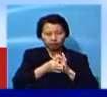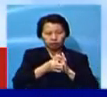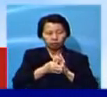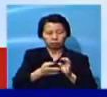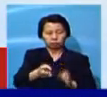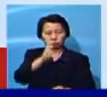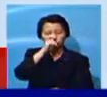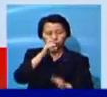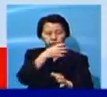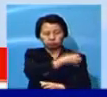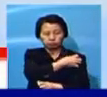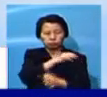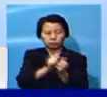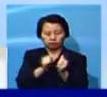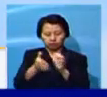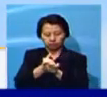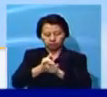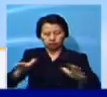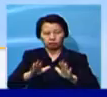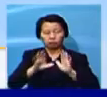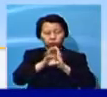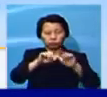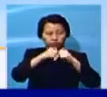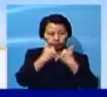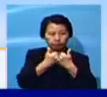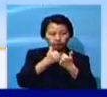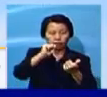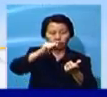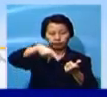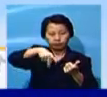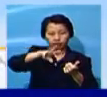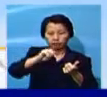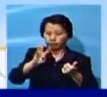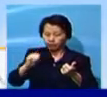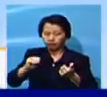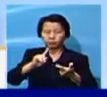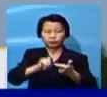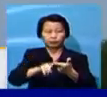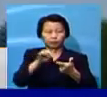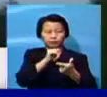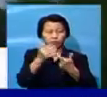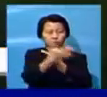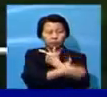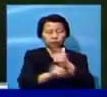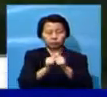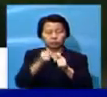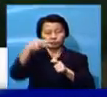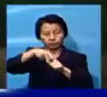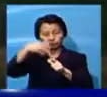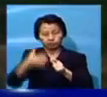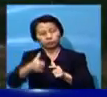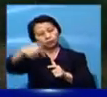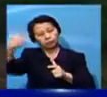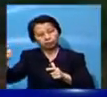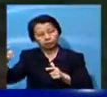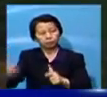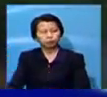penguatkuasaan dan keselamatan seperti agensi penguatkuasaan maritim Malaysia apmm dan negara peserta yang